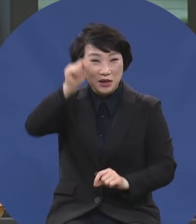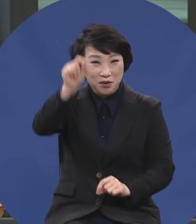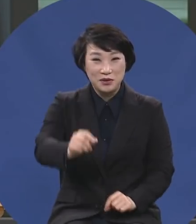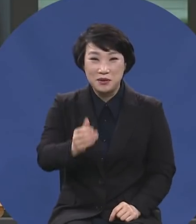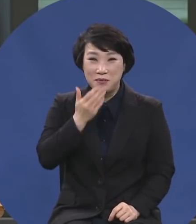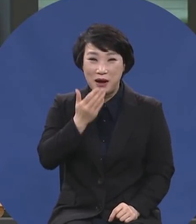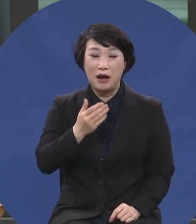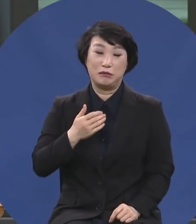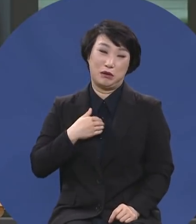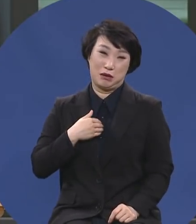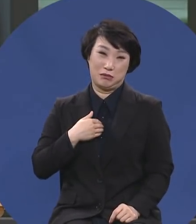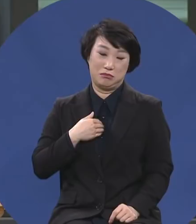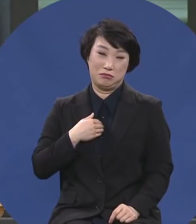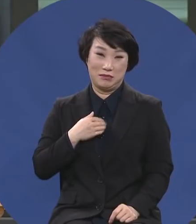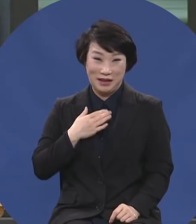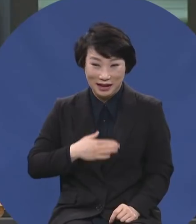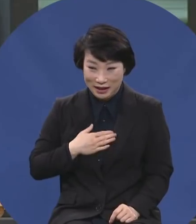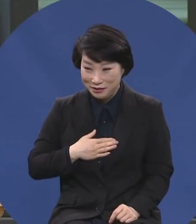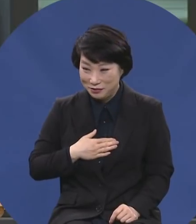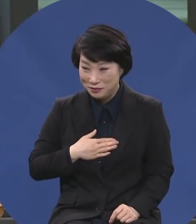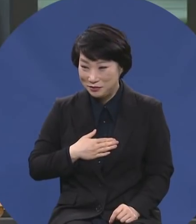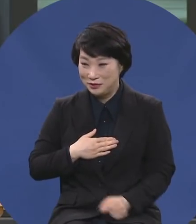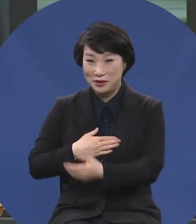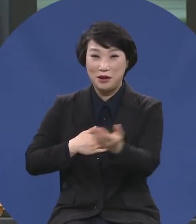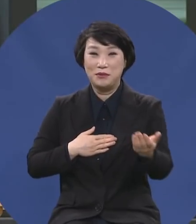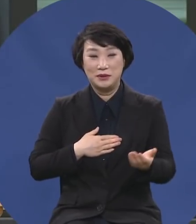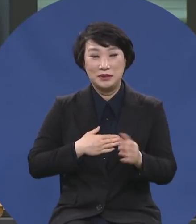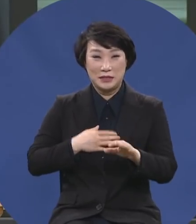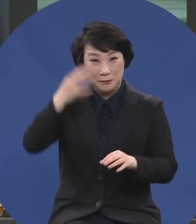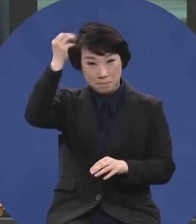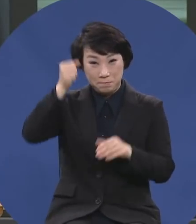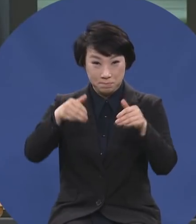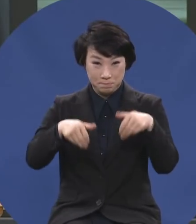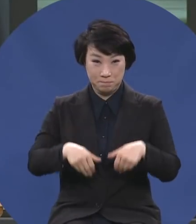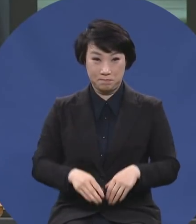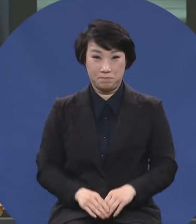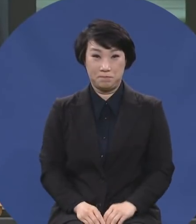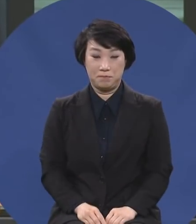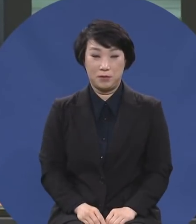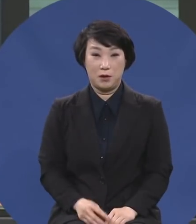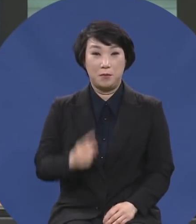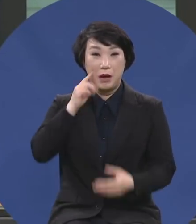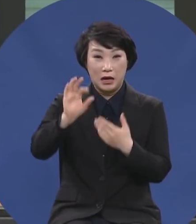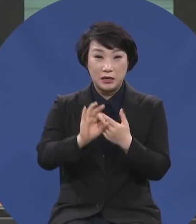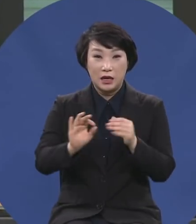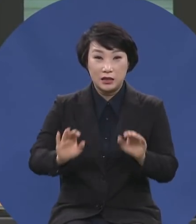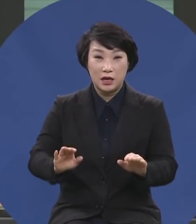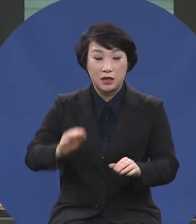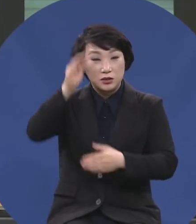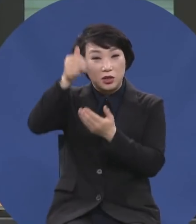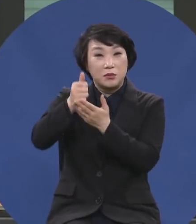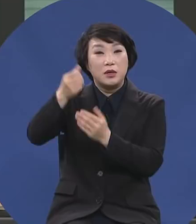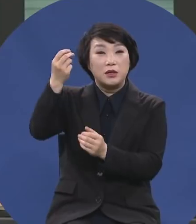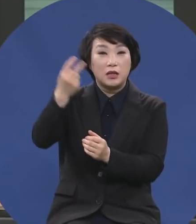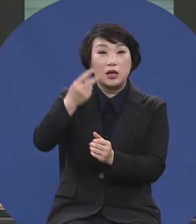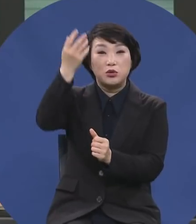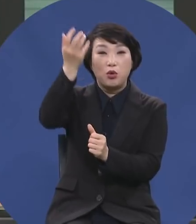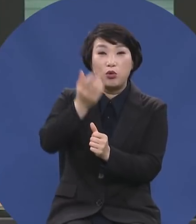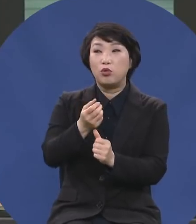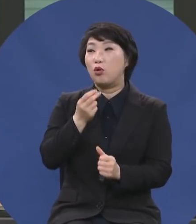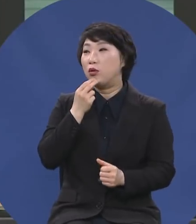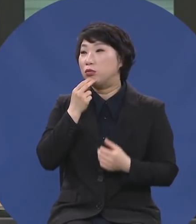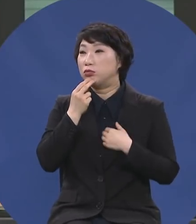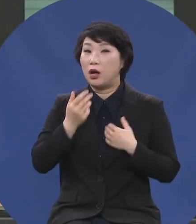있는 실상이라고 하는 사실을 우리가 명심할 때, 만약에 성령이 강림하지